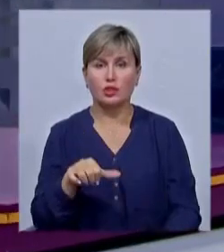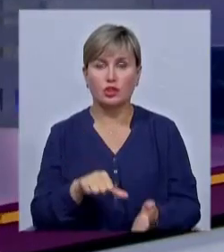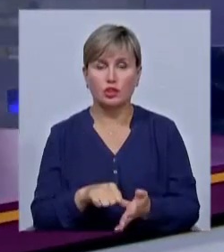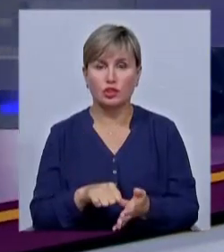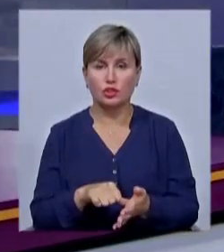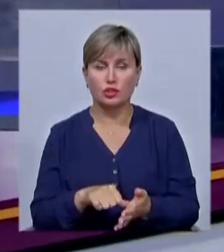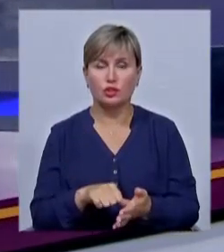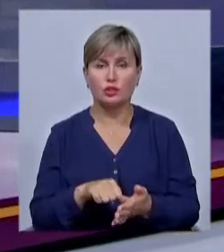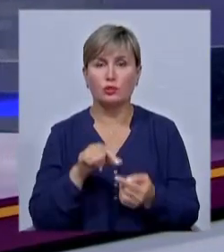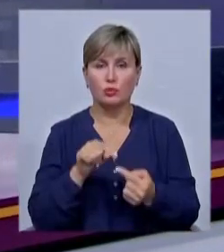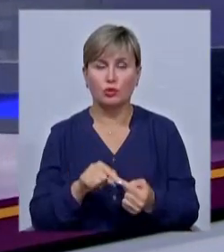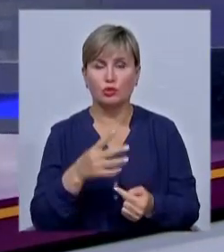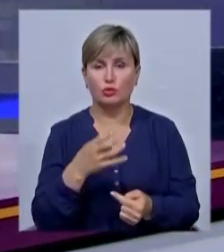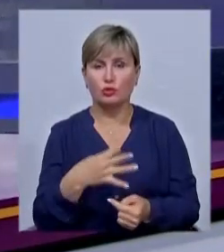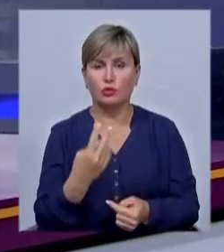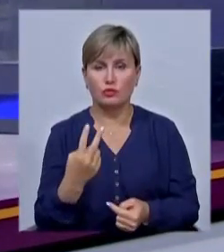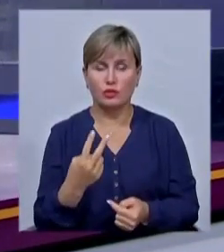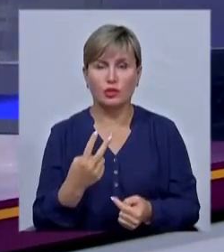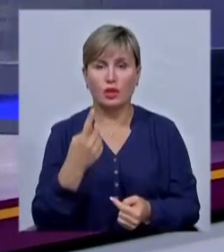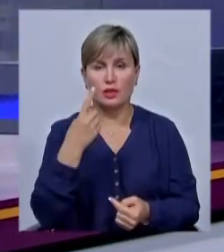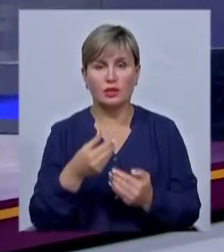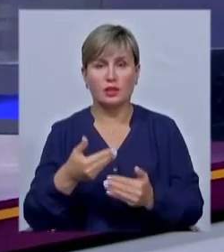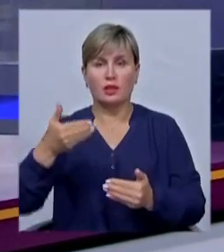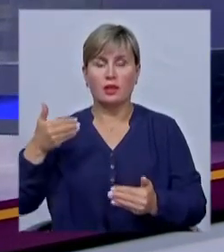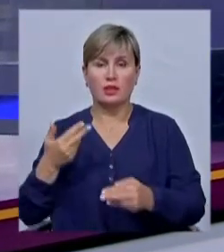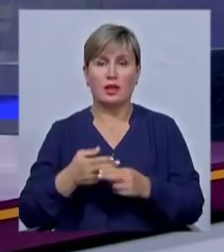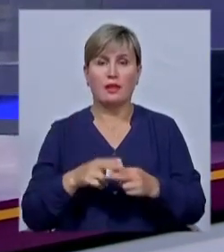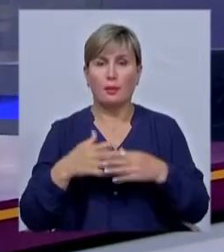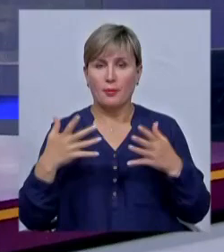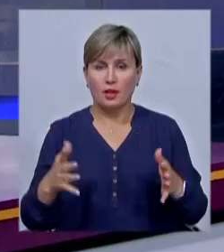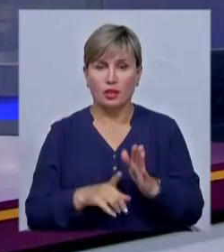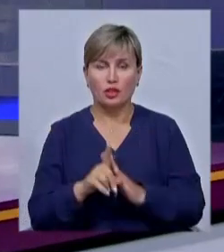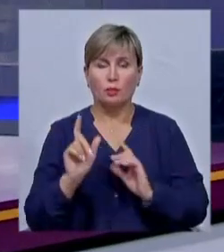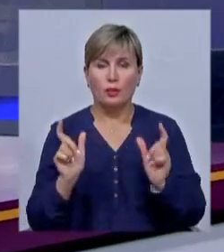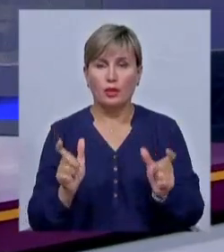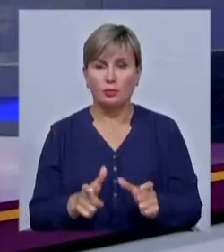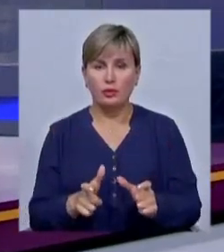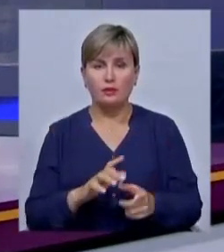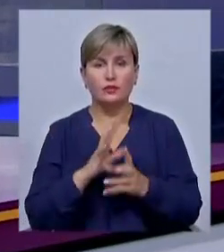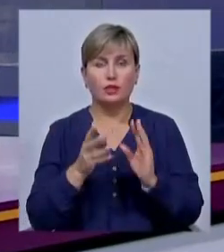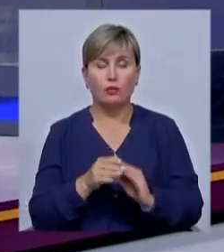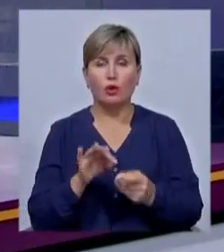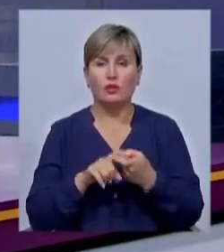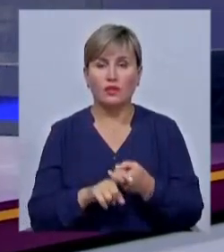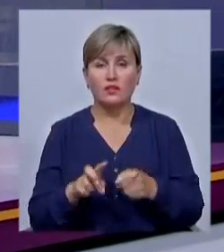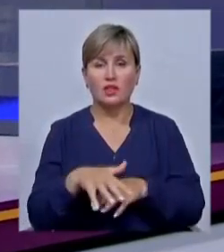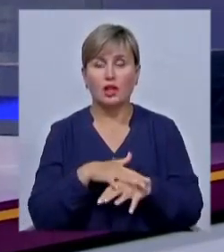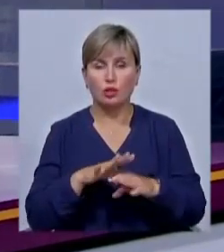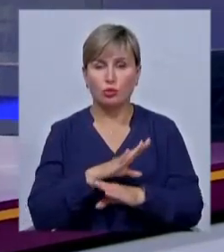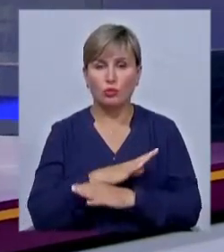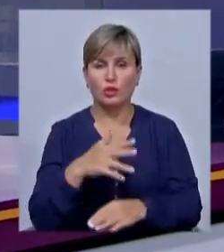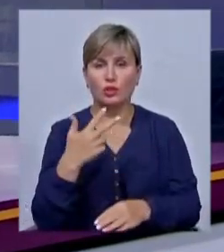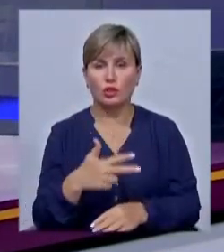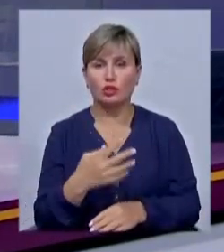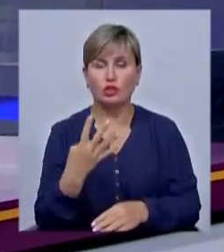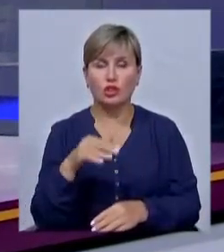против 442 днем ранее это максимум с начала пандемии всего от инфекции в стране умерли тридцать